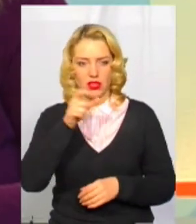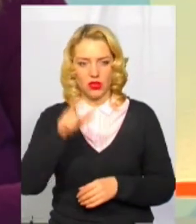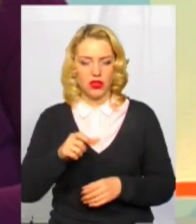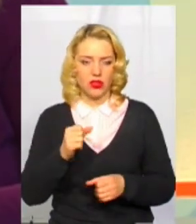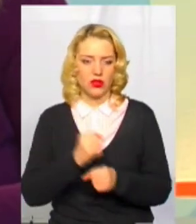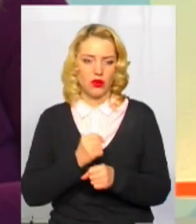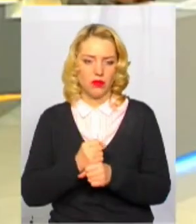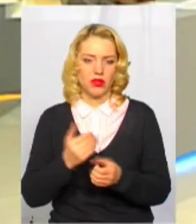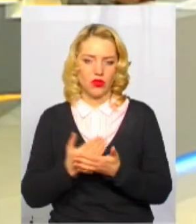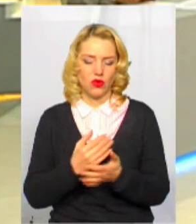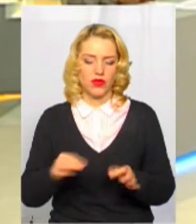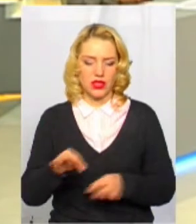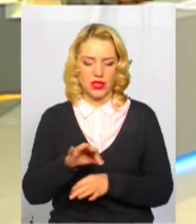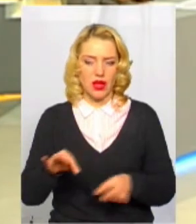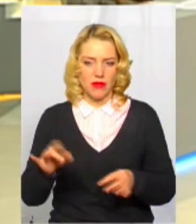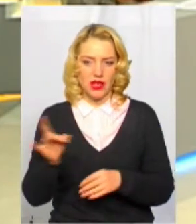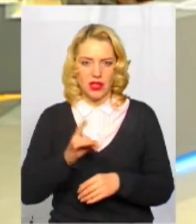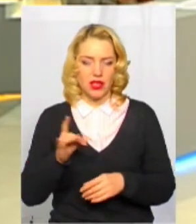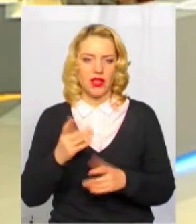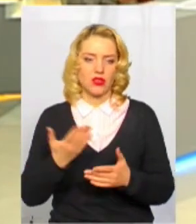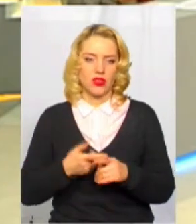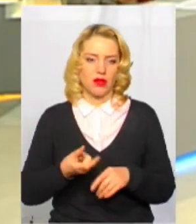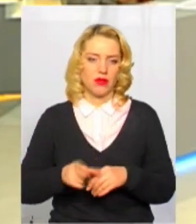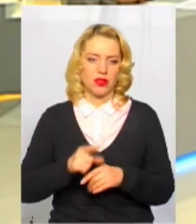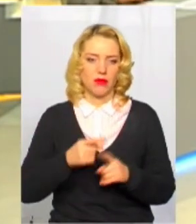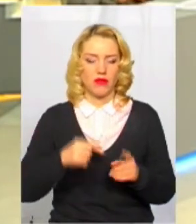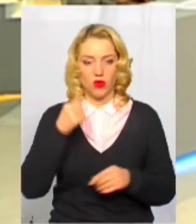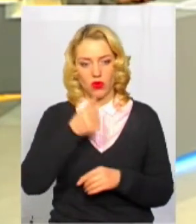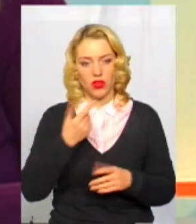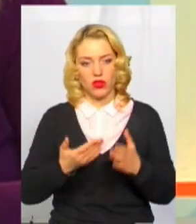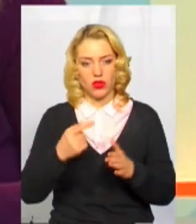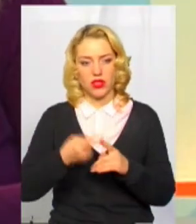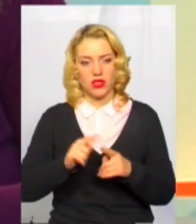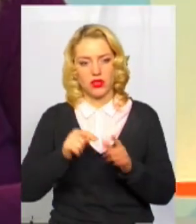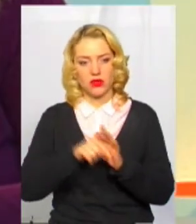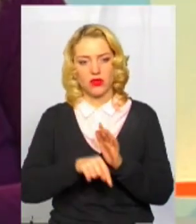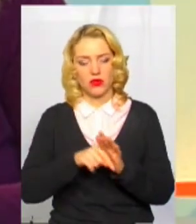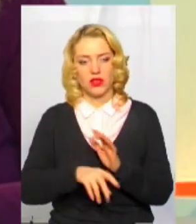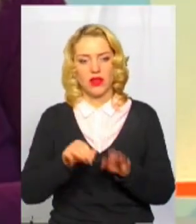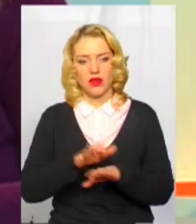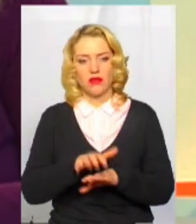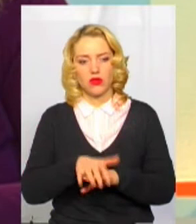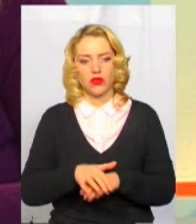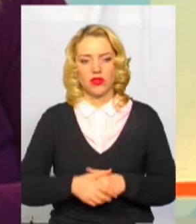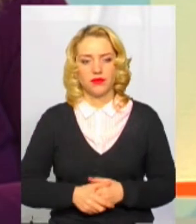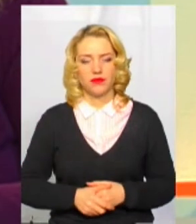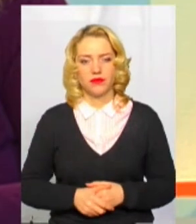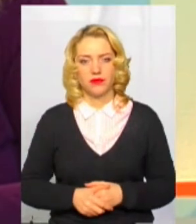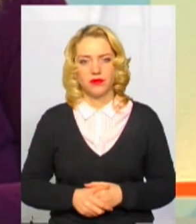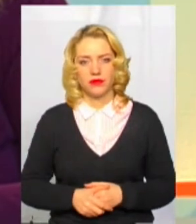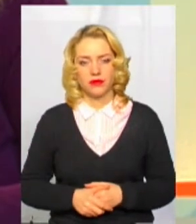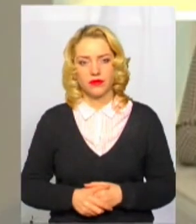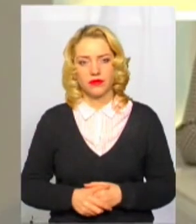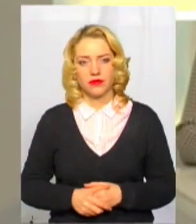нові заміри, якщо це більше півроку. Ну, я кажу, це одиничні. Ну, якщо випадки. Це стосується, да. Там, да. Зокрема, життя, але ж то перелік великий.